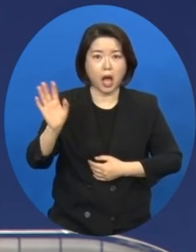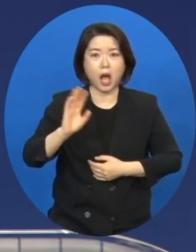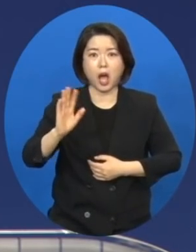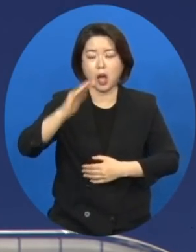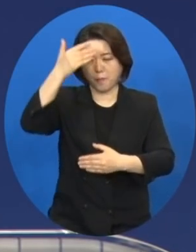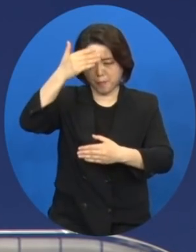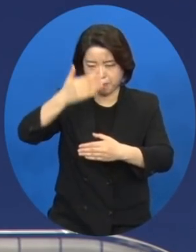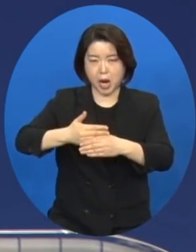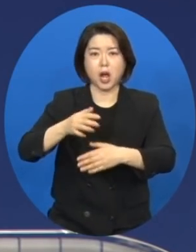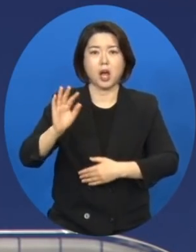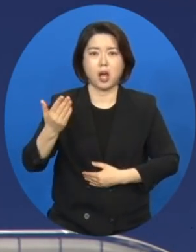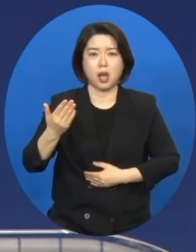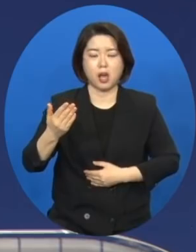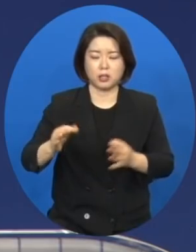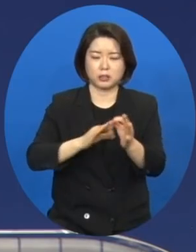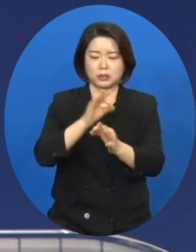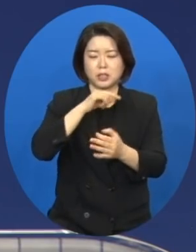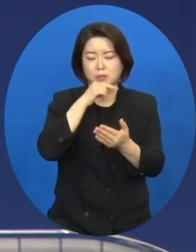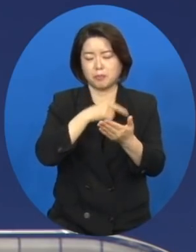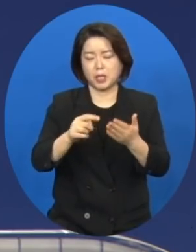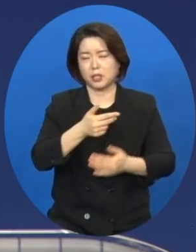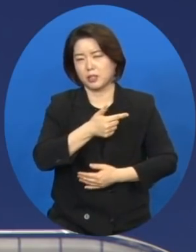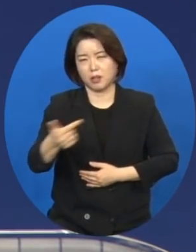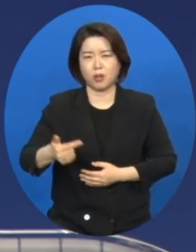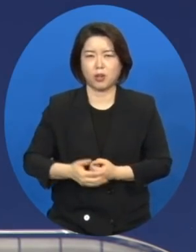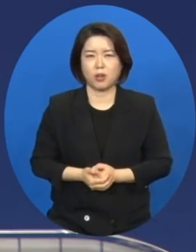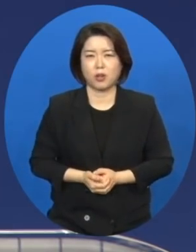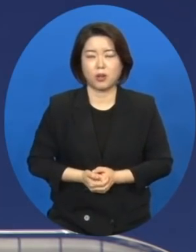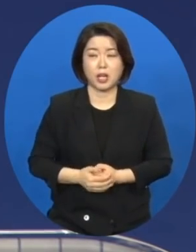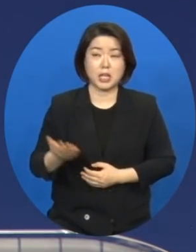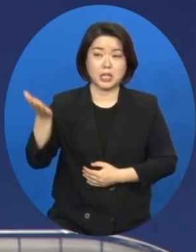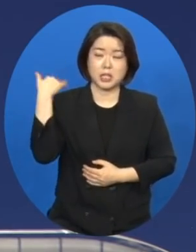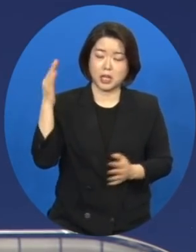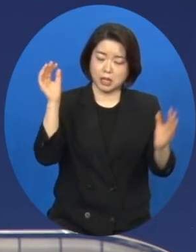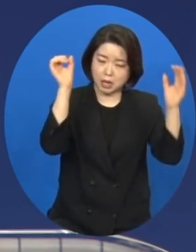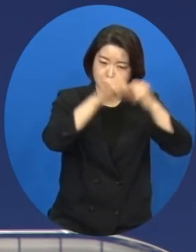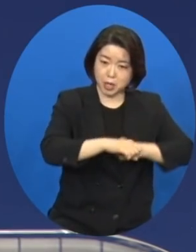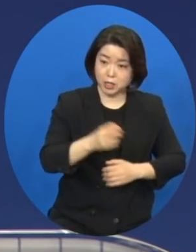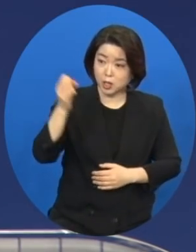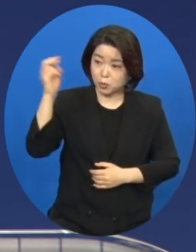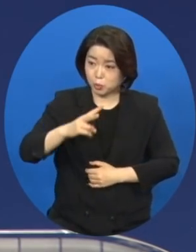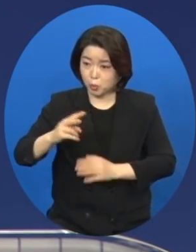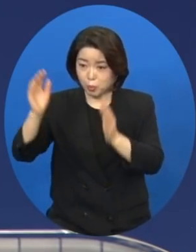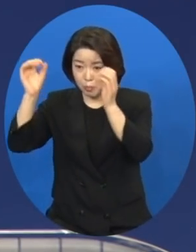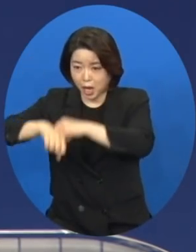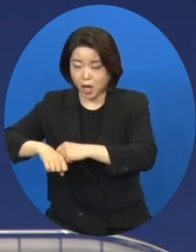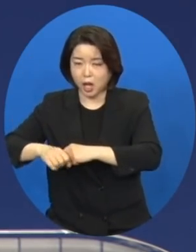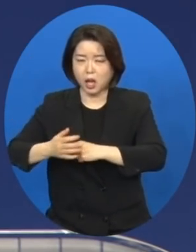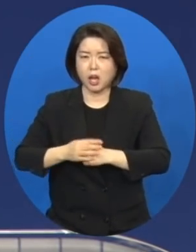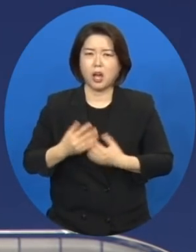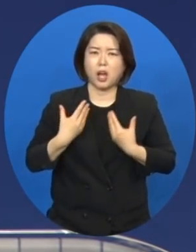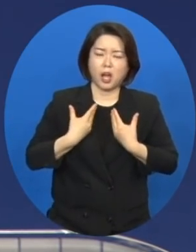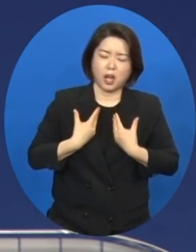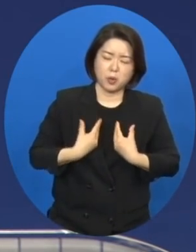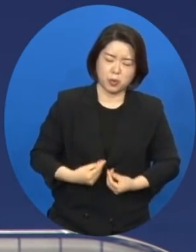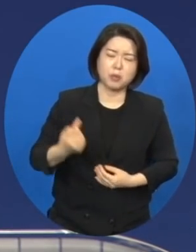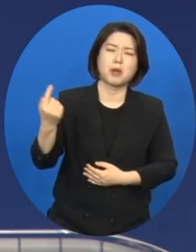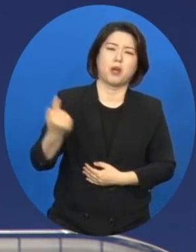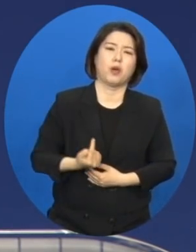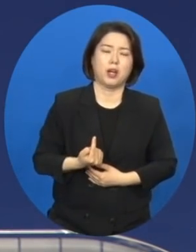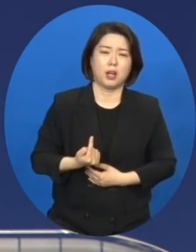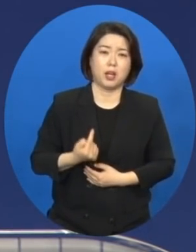피해가 극심했죠. 옛날에 망했는데 또 망하니까 좀 실망도 오고 낙심도 오고 막